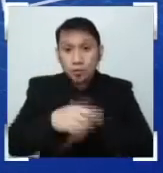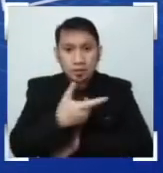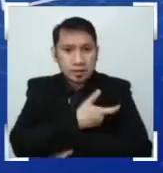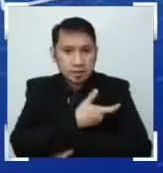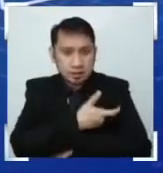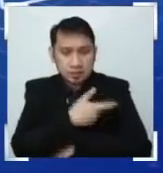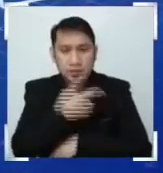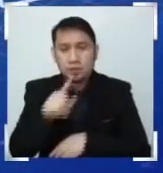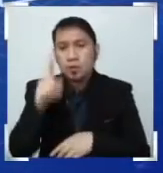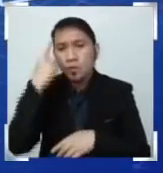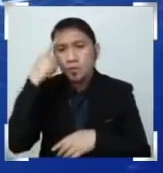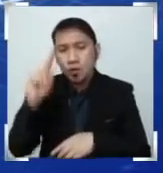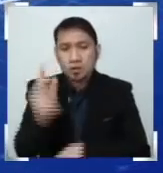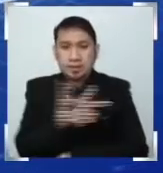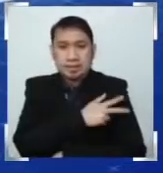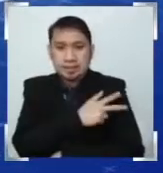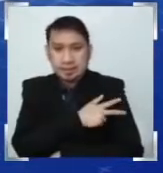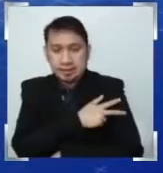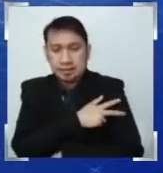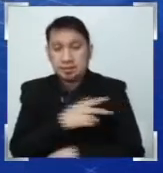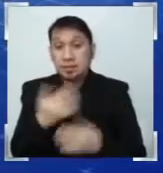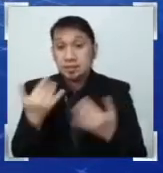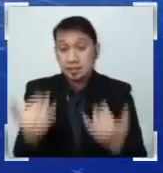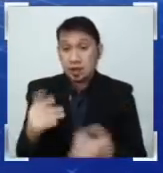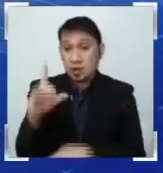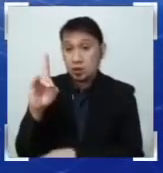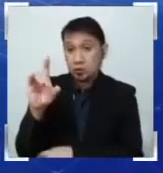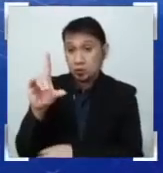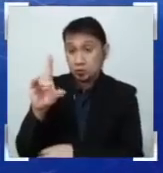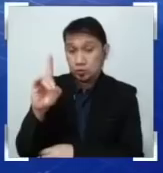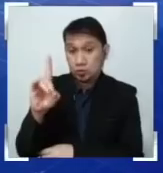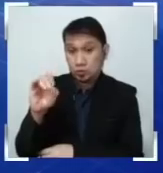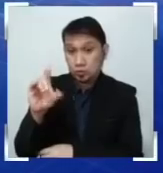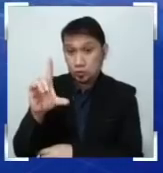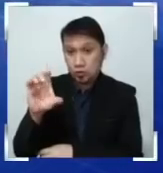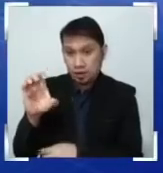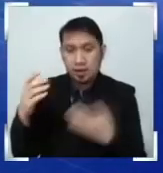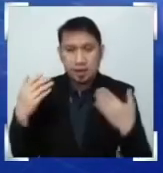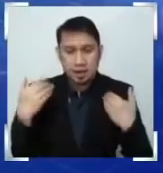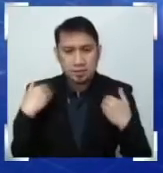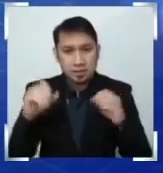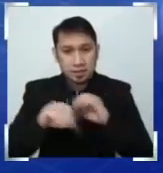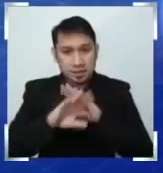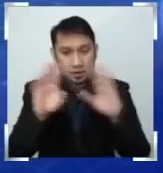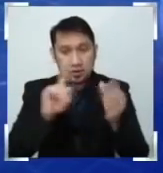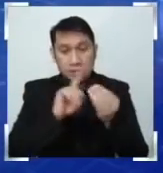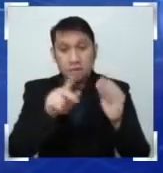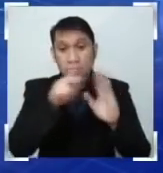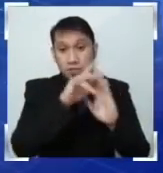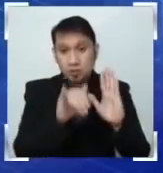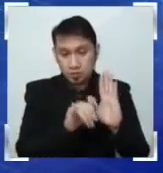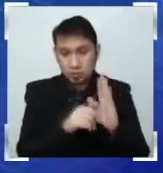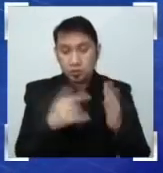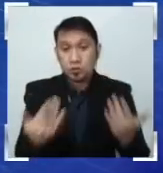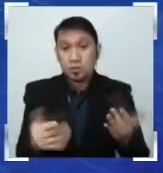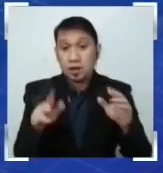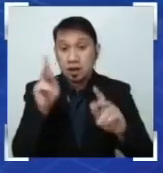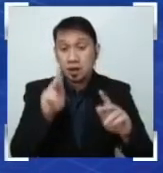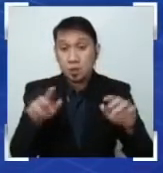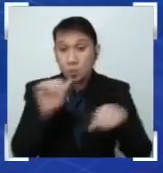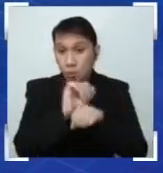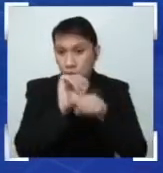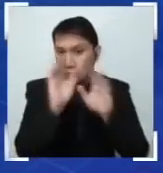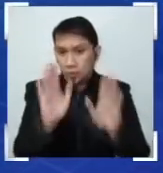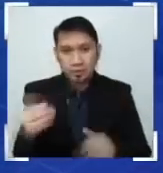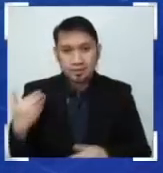mga empleyado. Ang Labor Department naman may paglilinaw kagnay ng pulisiya nito sa mga manggagawang hindi pa bakunado. Saksi,